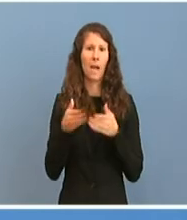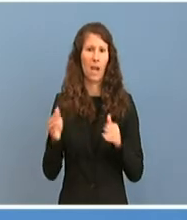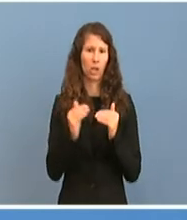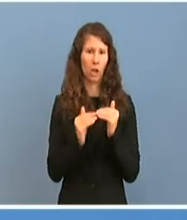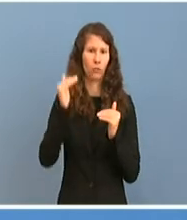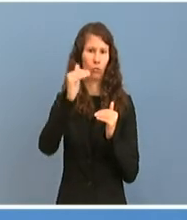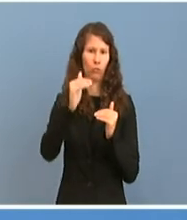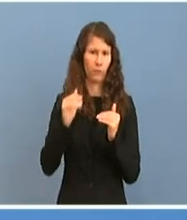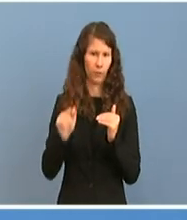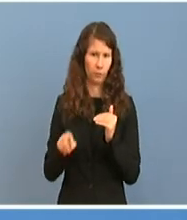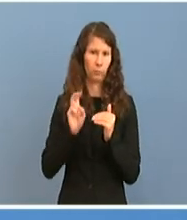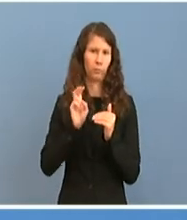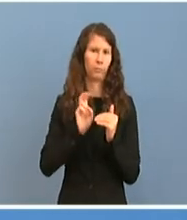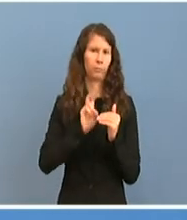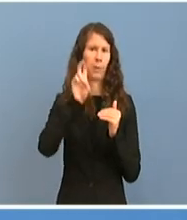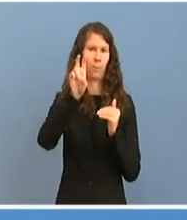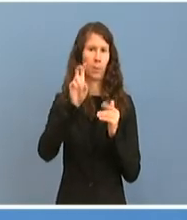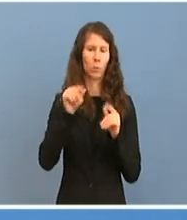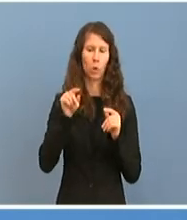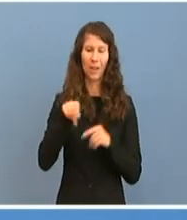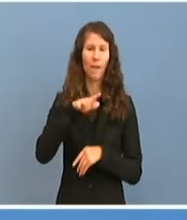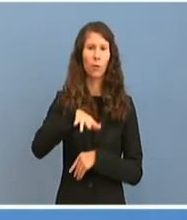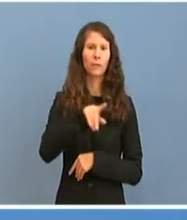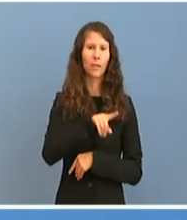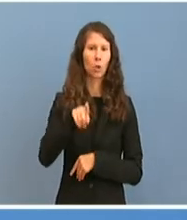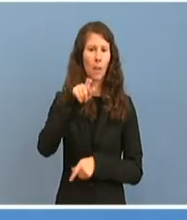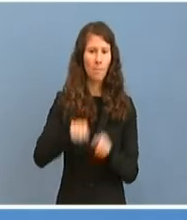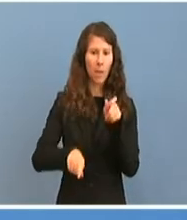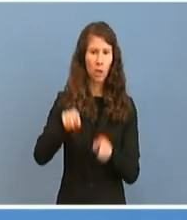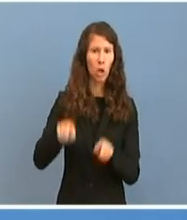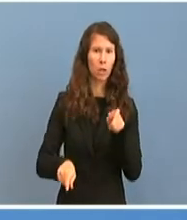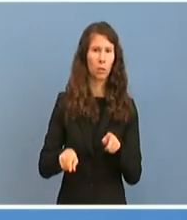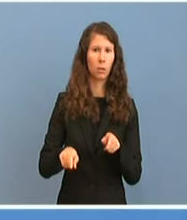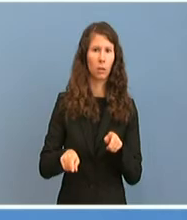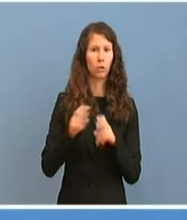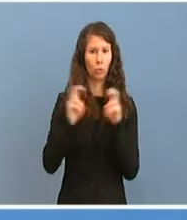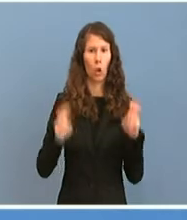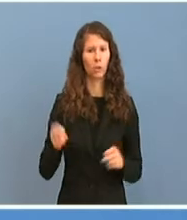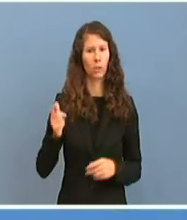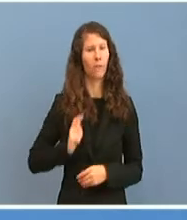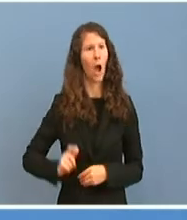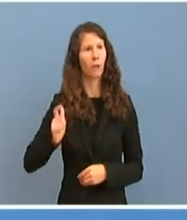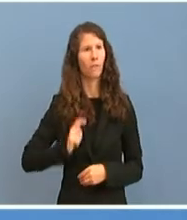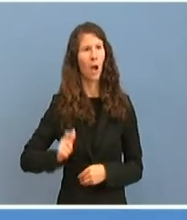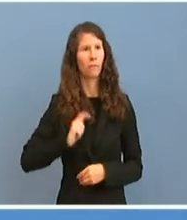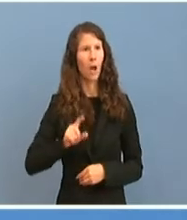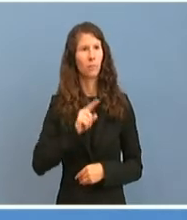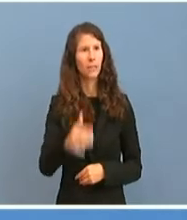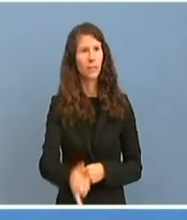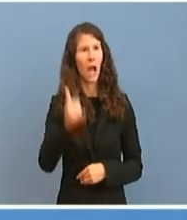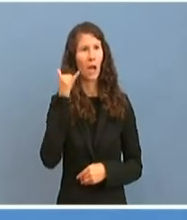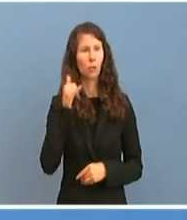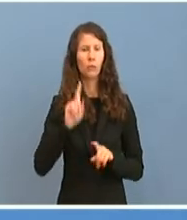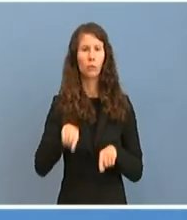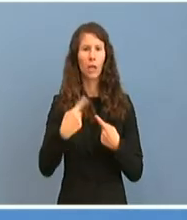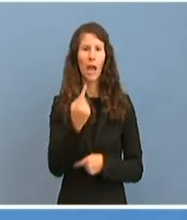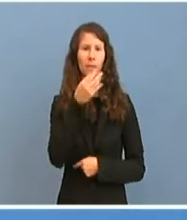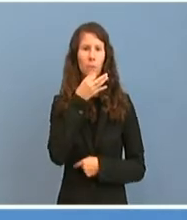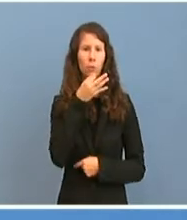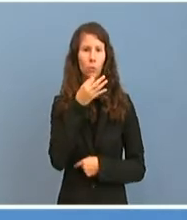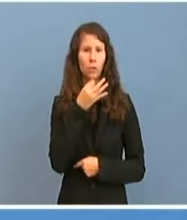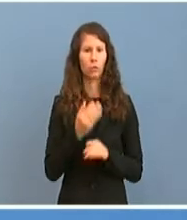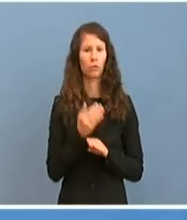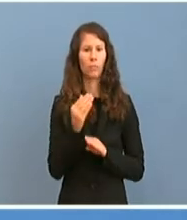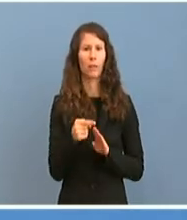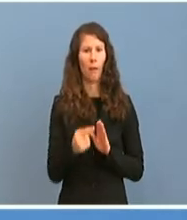nicht so ist, dass diese 15.000 Menschen nur auf den Anruf zu Hause warten und dann eine Minute später auf der Straße sich in ein Fahrzeug